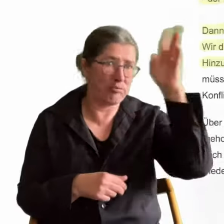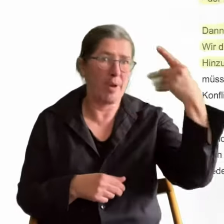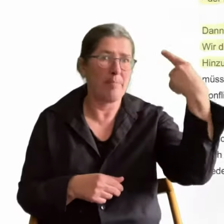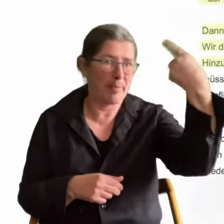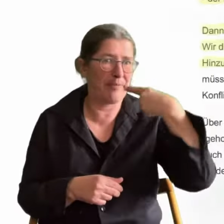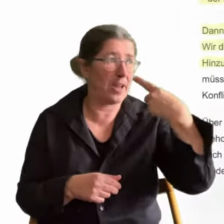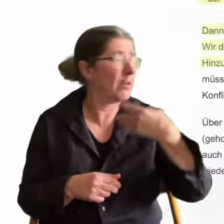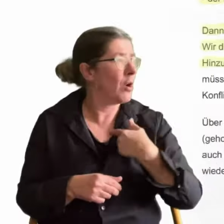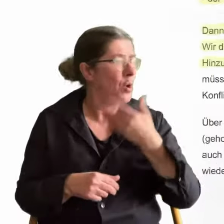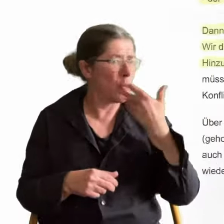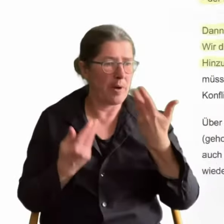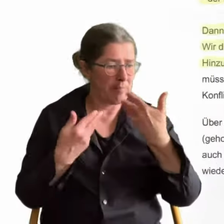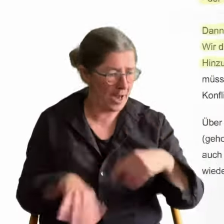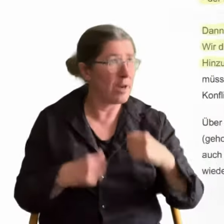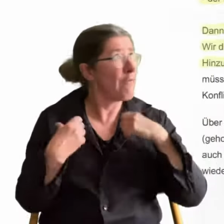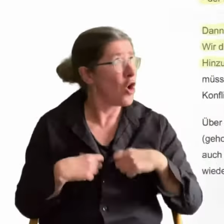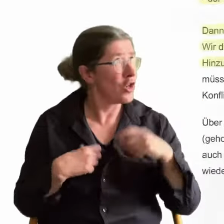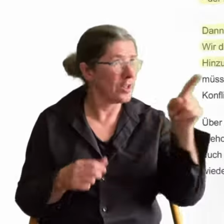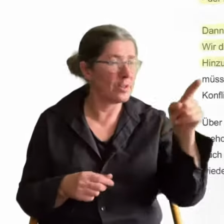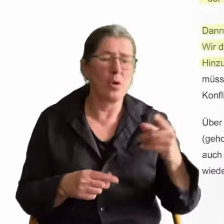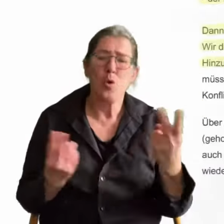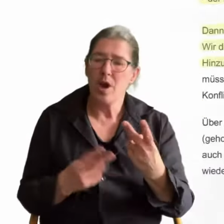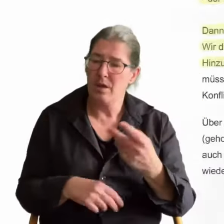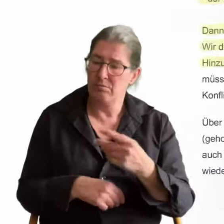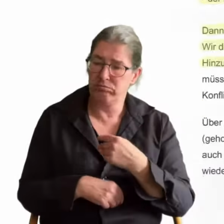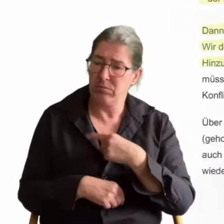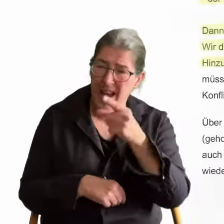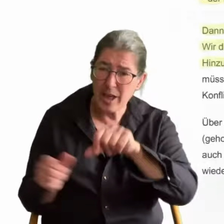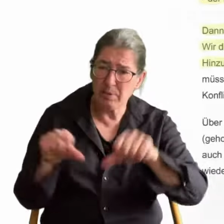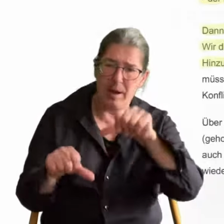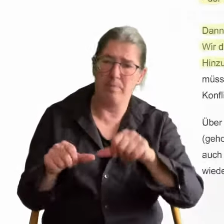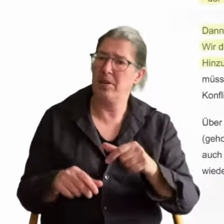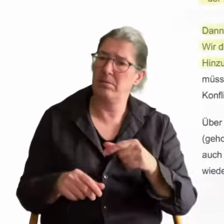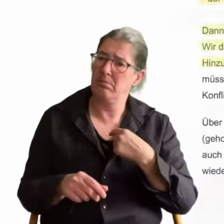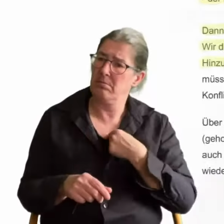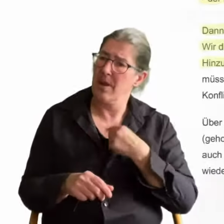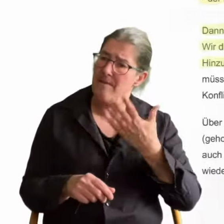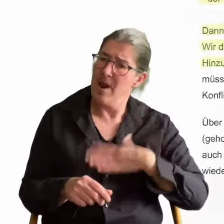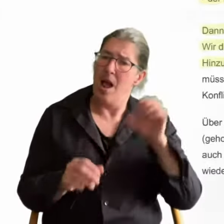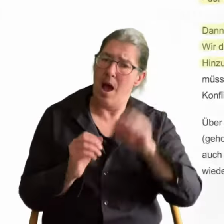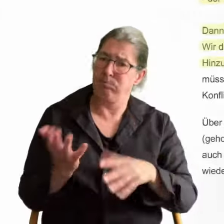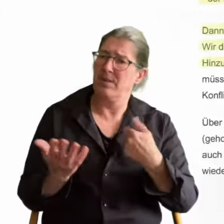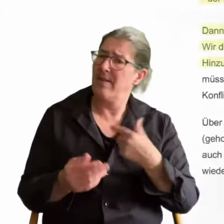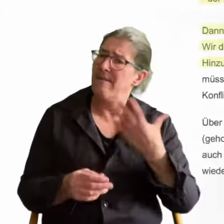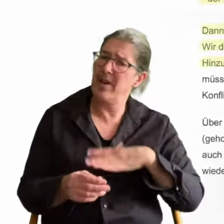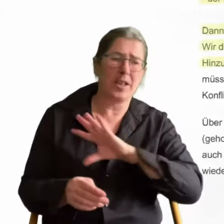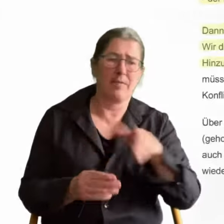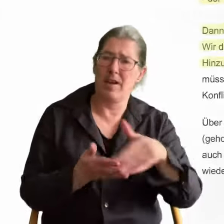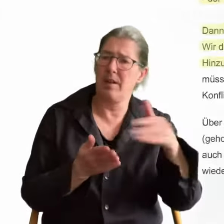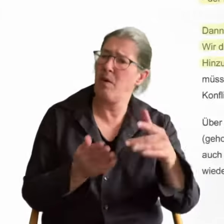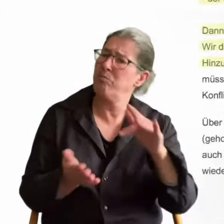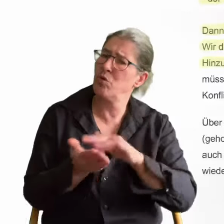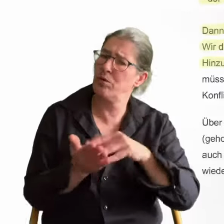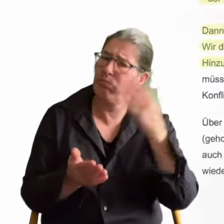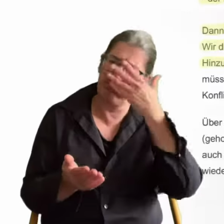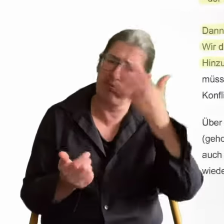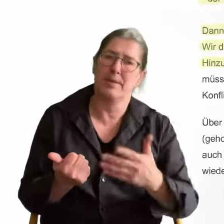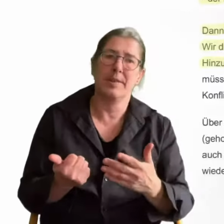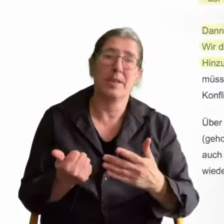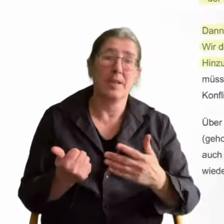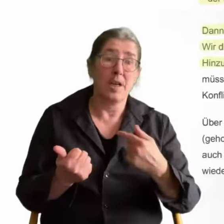folgen oder nicht bereit bin das experiment weiterzumachen weil ich das für unsinnig halten und ich breche das